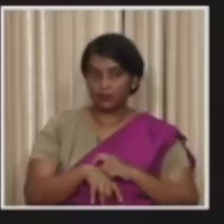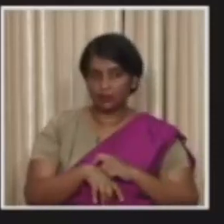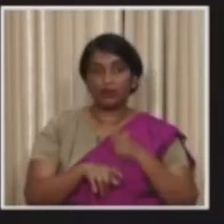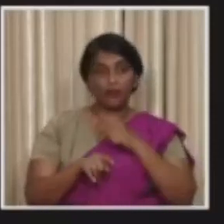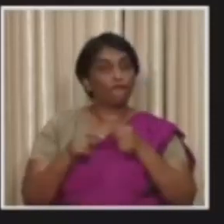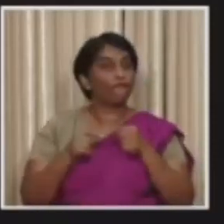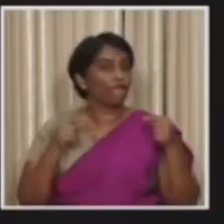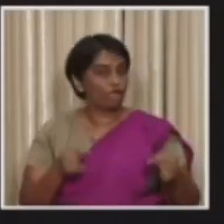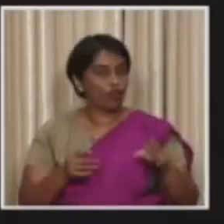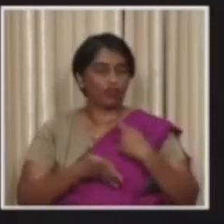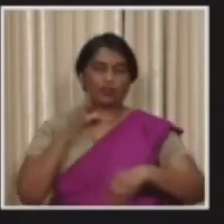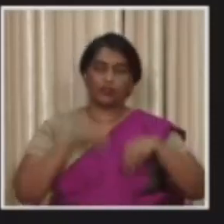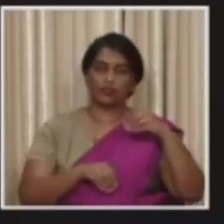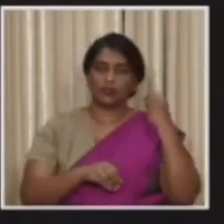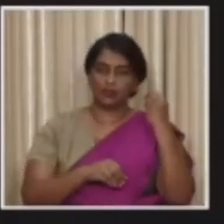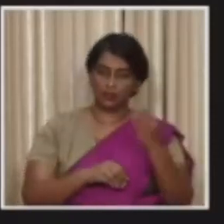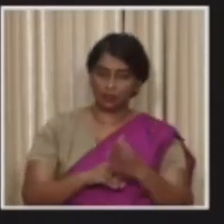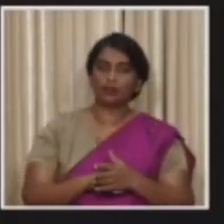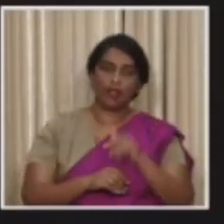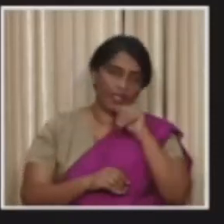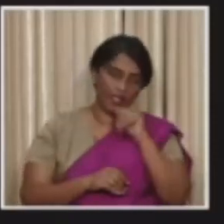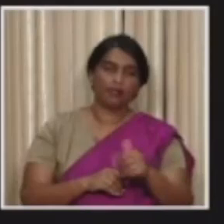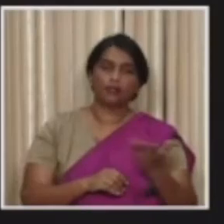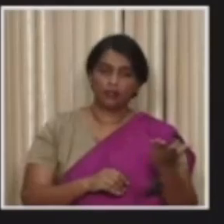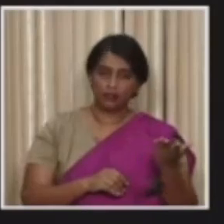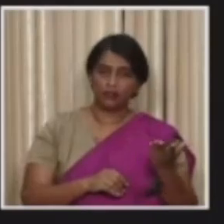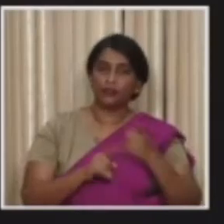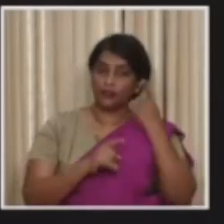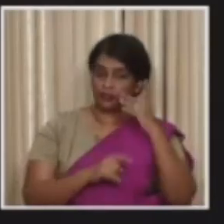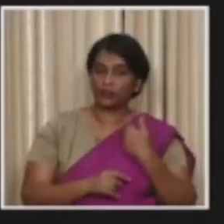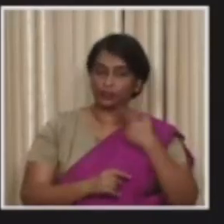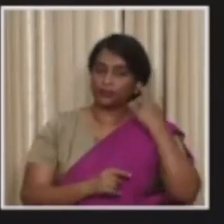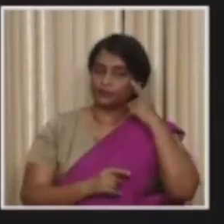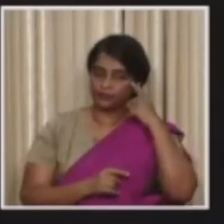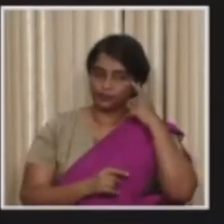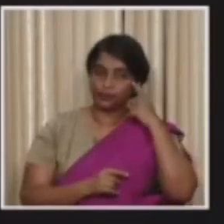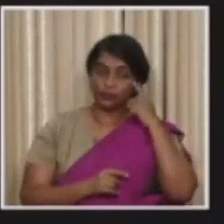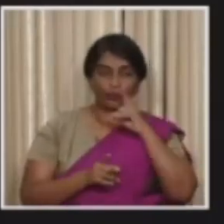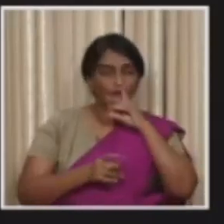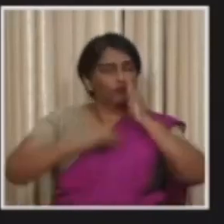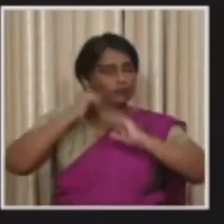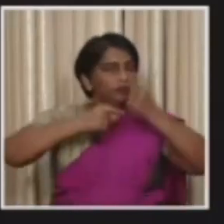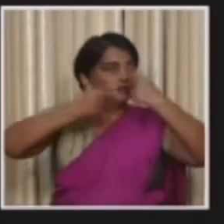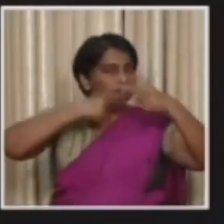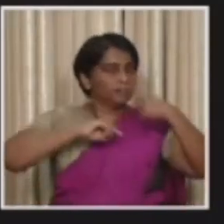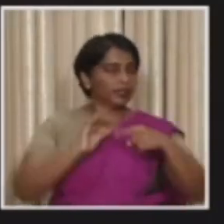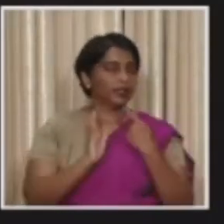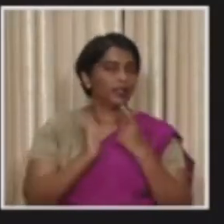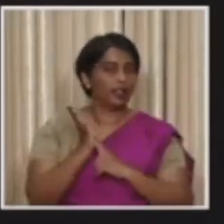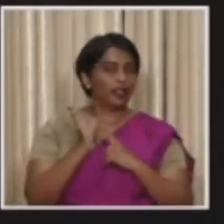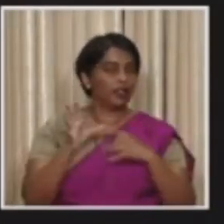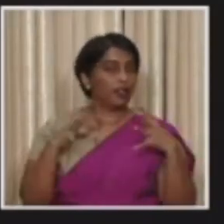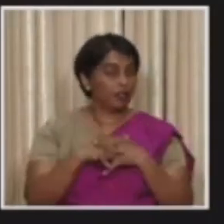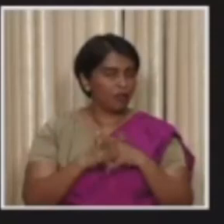ඒකටත් විරුද්ධව තමයි ඡන්දෙ දුන්නේ. ඒක තමයි ඇත්ත. ඒ හින්දා මම හිතනවා ක්‍රමක්‍රමයෙන් අපි මේ නීතියේ යම්